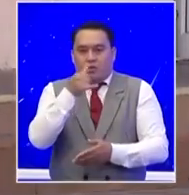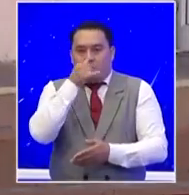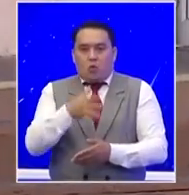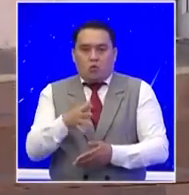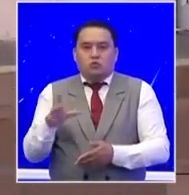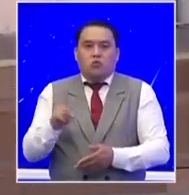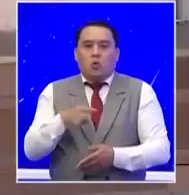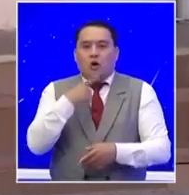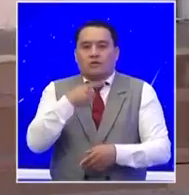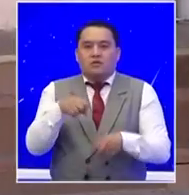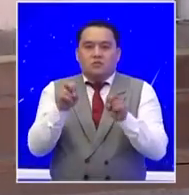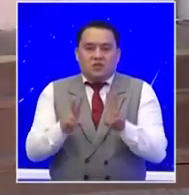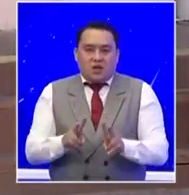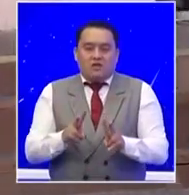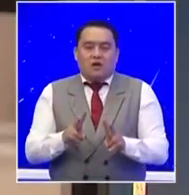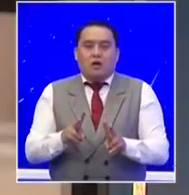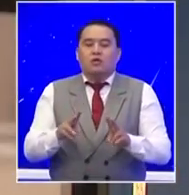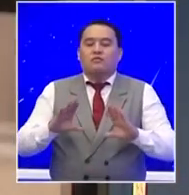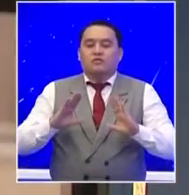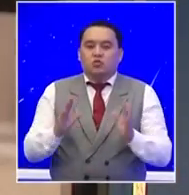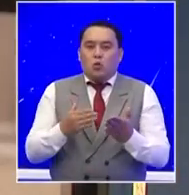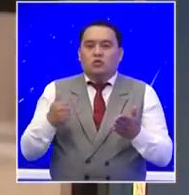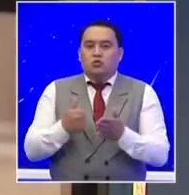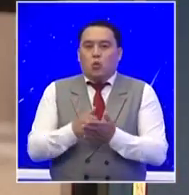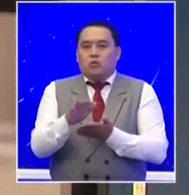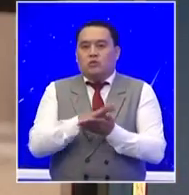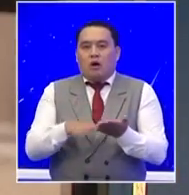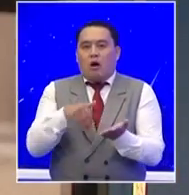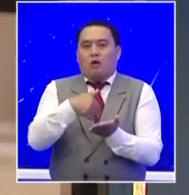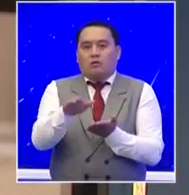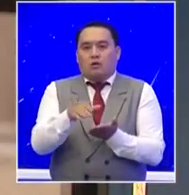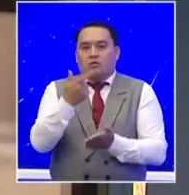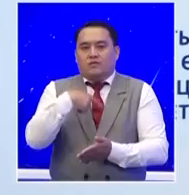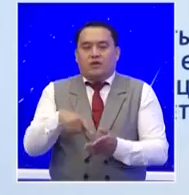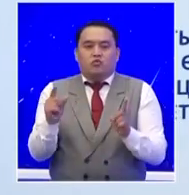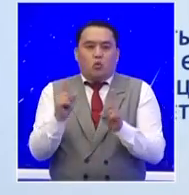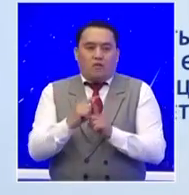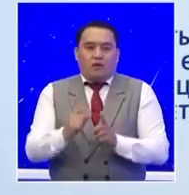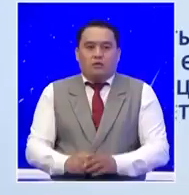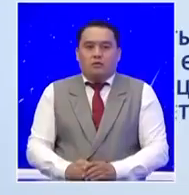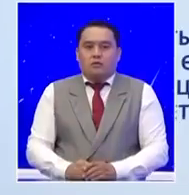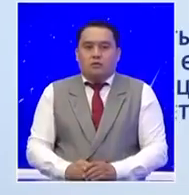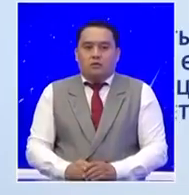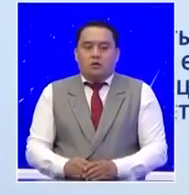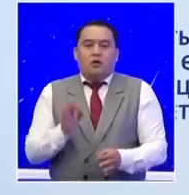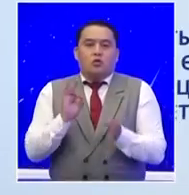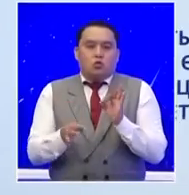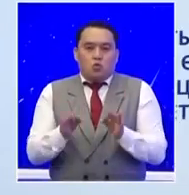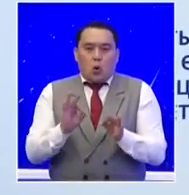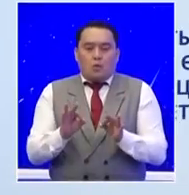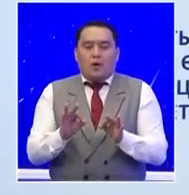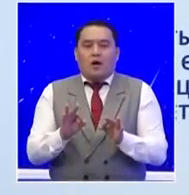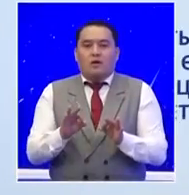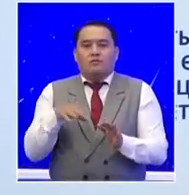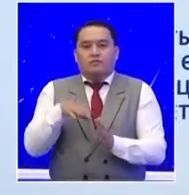удается, говорят специалисты. Когда ситуация доходит до дела, заявители отказываются от своих слов. Значит, нормой КоАП предусмотрено, что